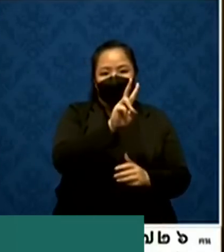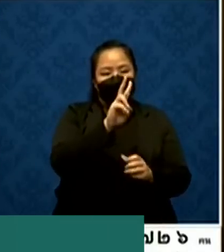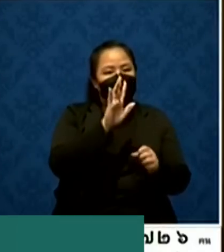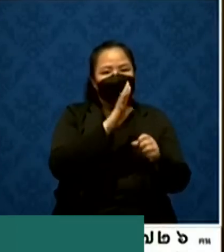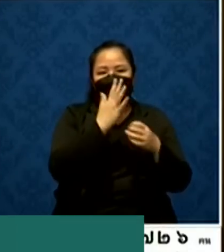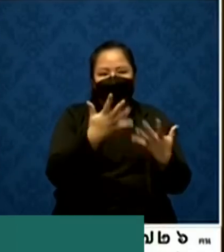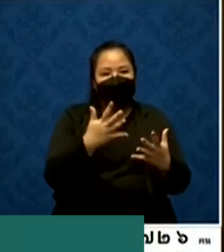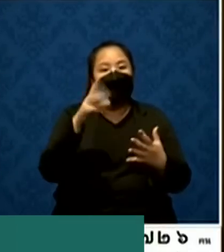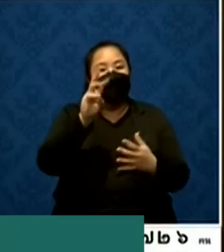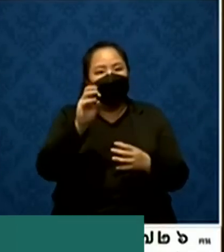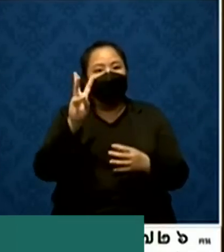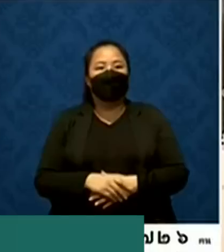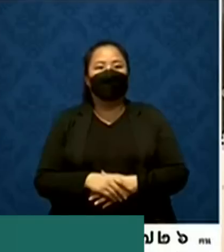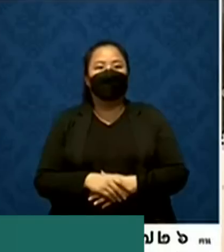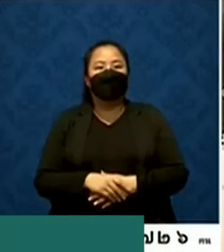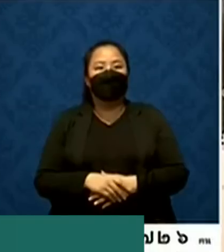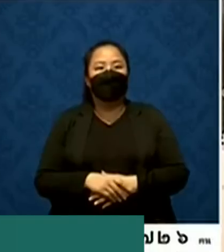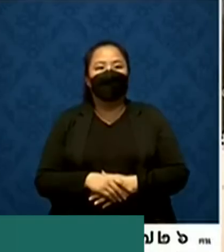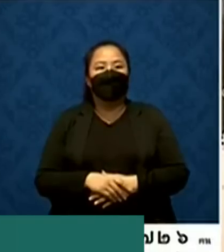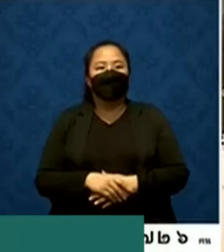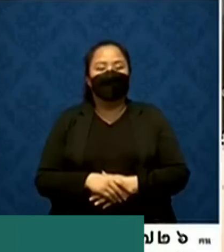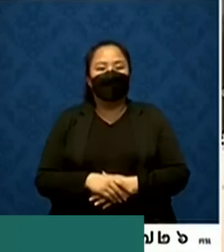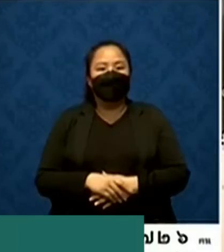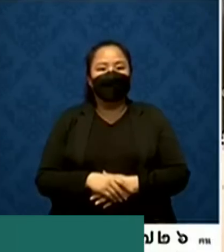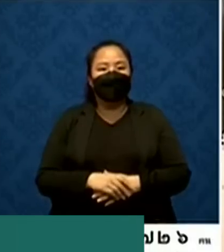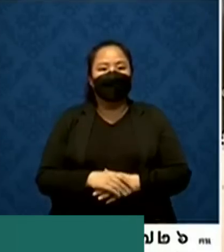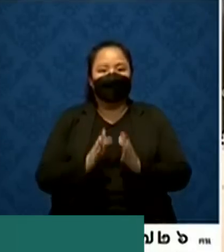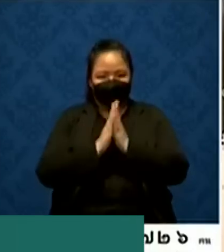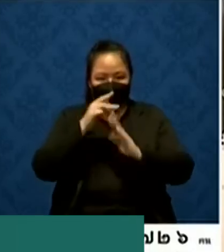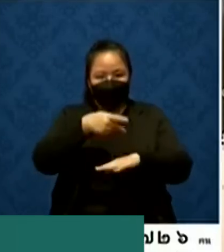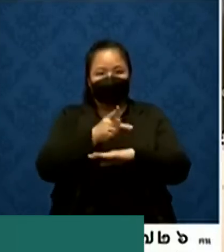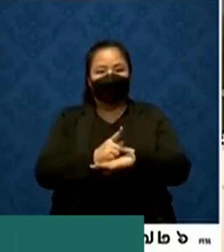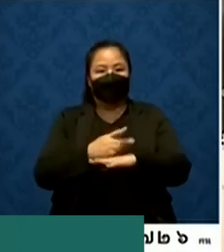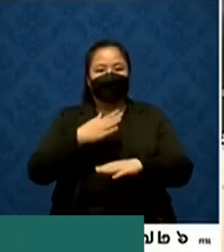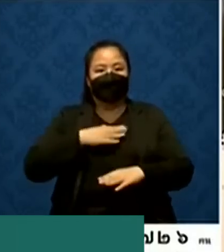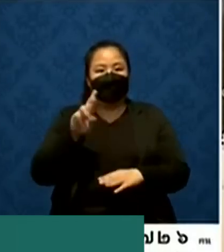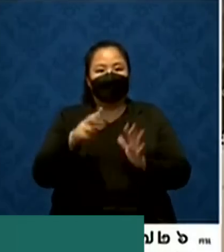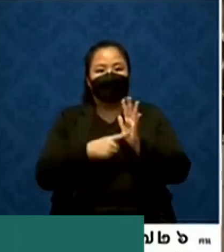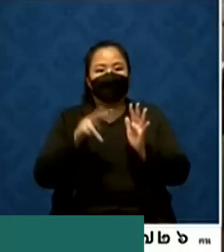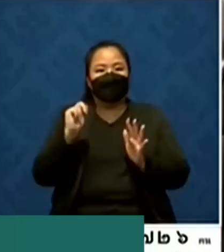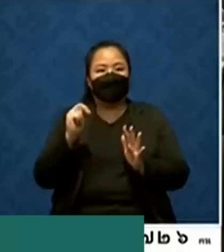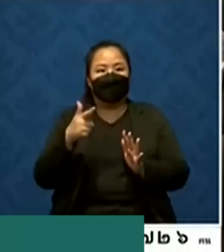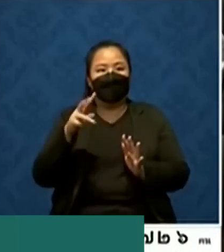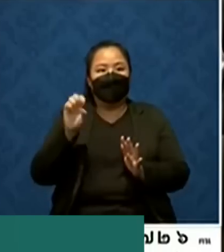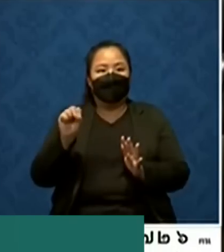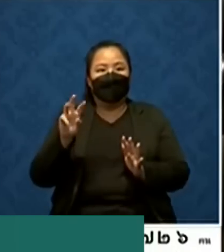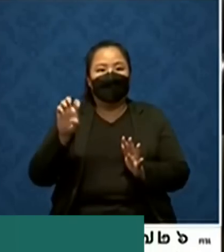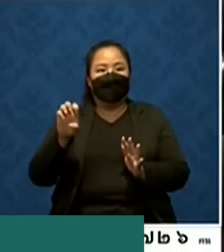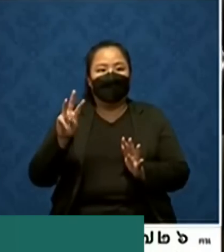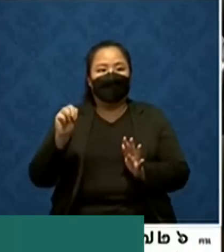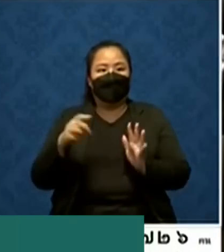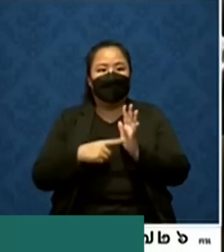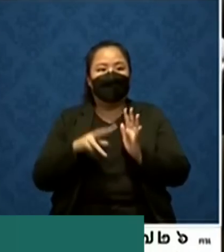กรณ์วุฒิที่เอาสูตรหารด้วย100แล้วก็ข้อเสนอของสสคนอื่นๆนะคะที่เอาสูตรหาร500รวมอยู่ด้วยนะคะ